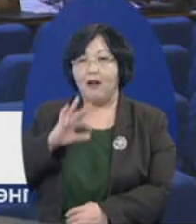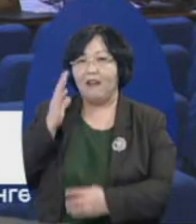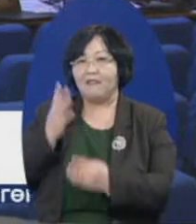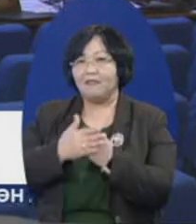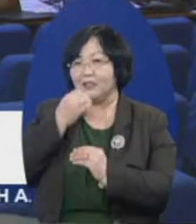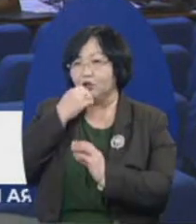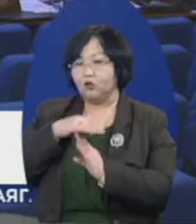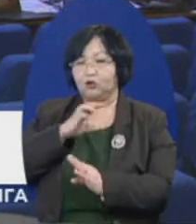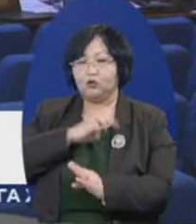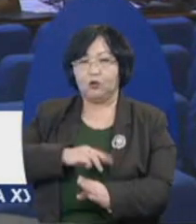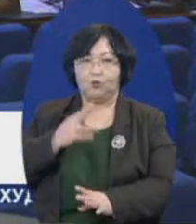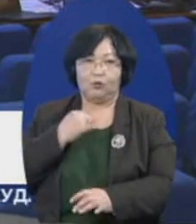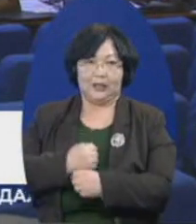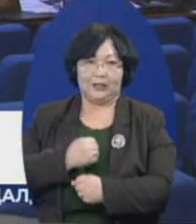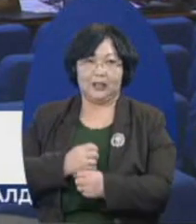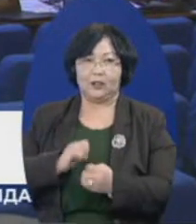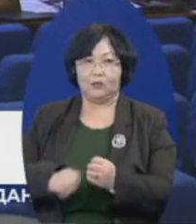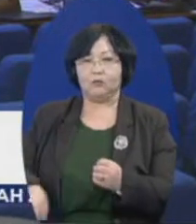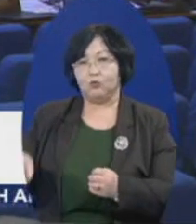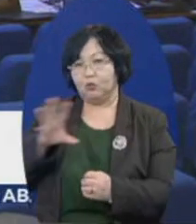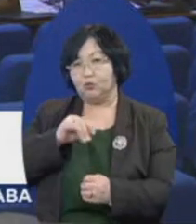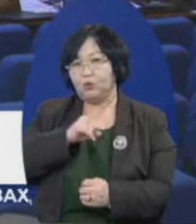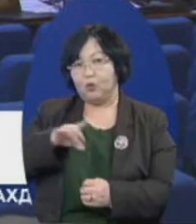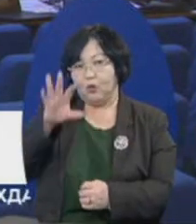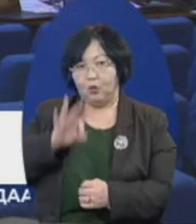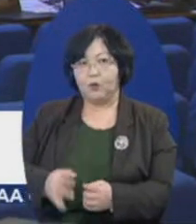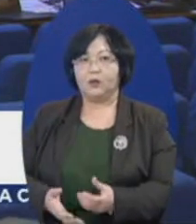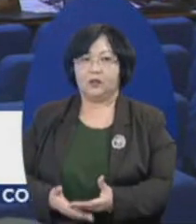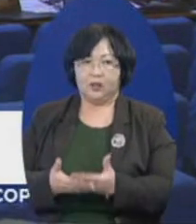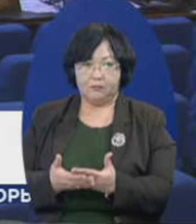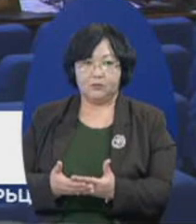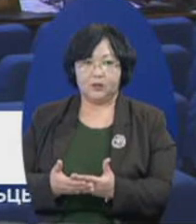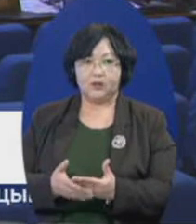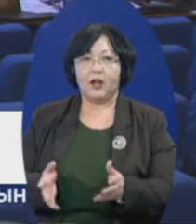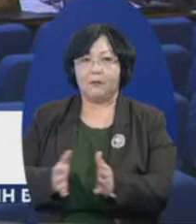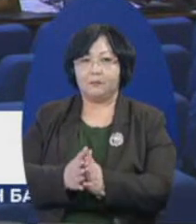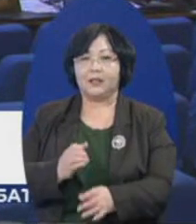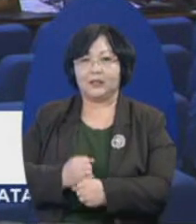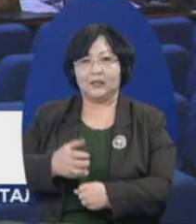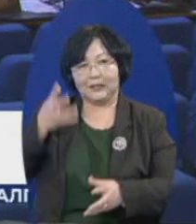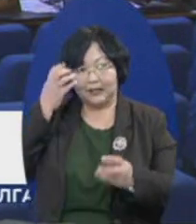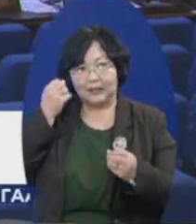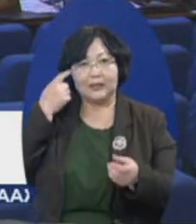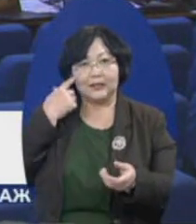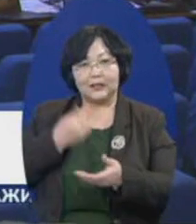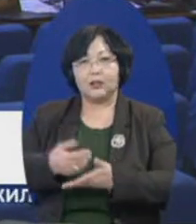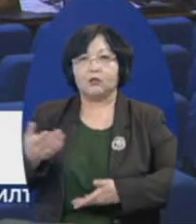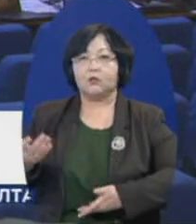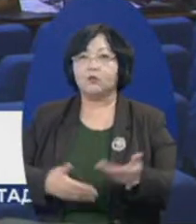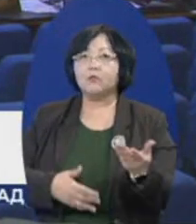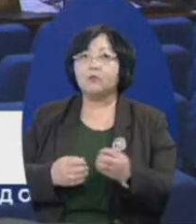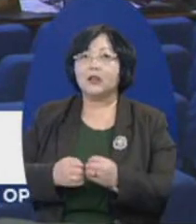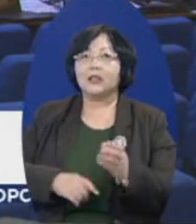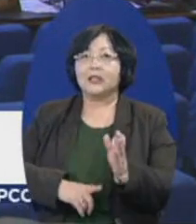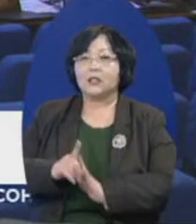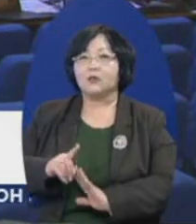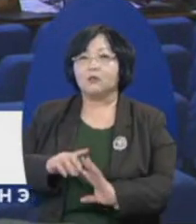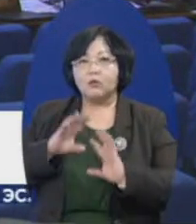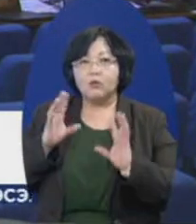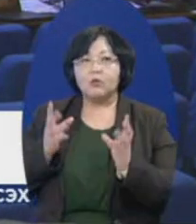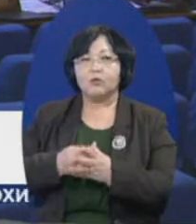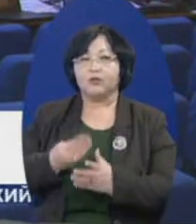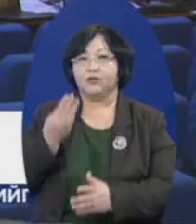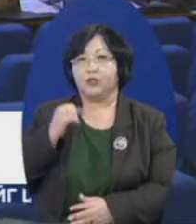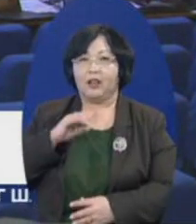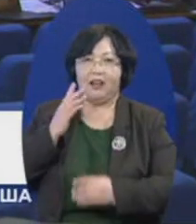За энэ зүйл төр бид хүмүүс бүрэн дэмжиж байгаа. Бүр шаардаж, шаардсанч ажиллая гэдэг зарчлууд бол хүмүүс эхнээсээ бас бүх шатны одоо нэгэн